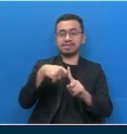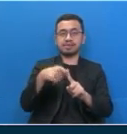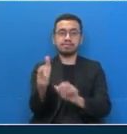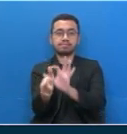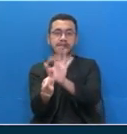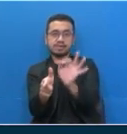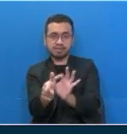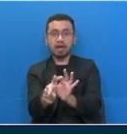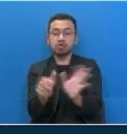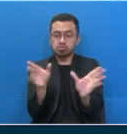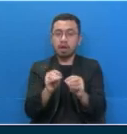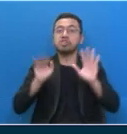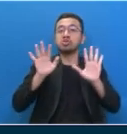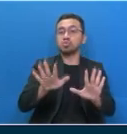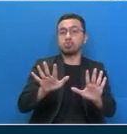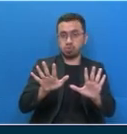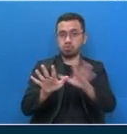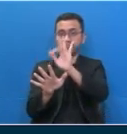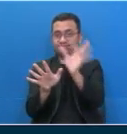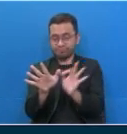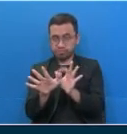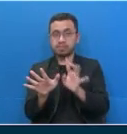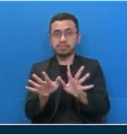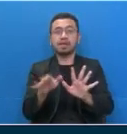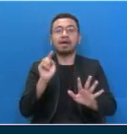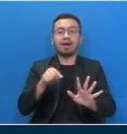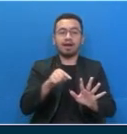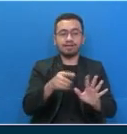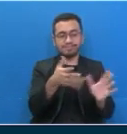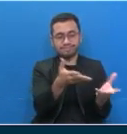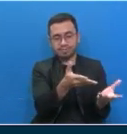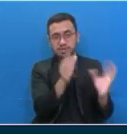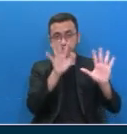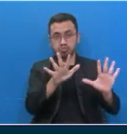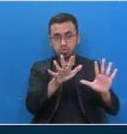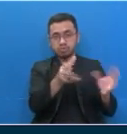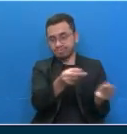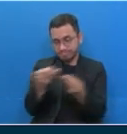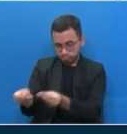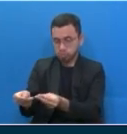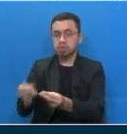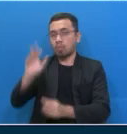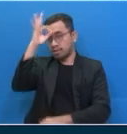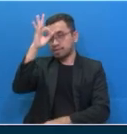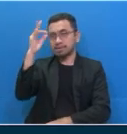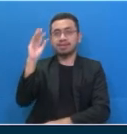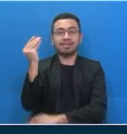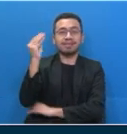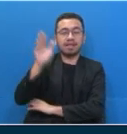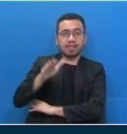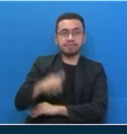selongsong peluru yang diterima oleh ahli dari penyidik Polres Jakarta Selatan. Nah, hasilnya adalah 8 selongsong peluru diantaranya